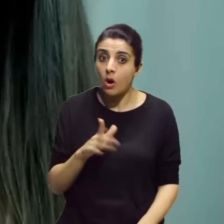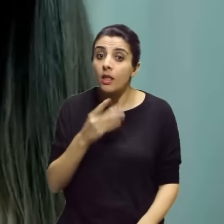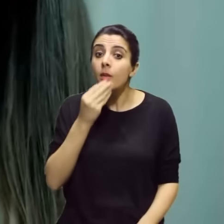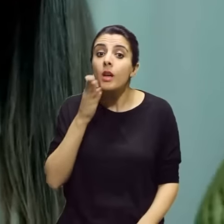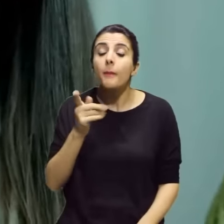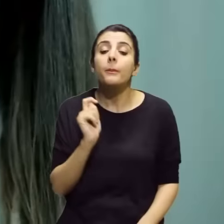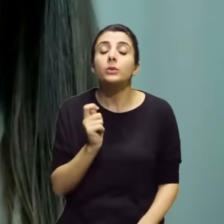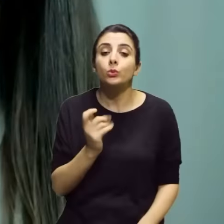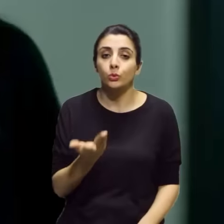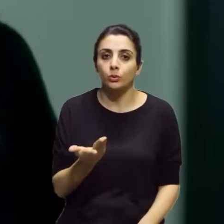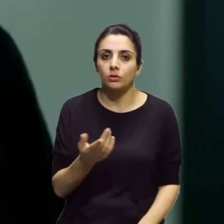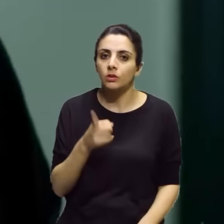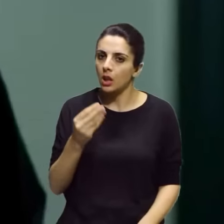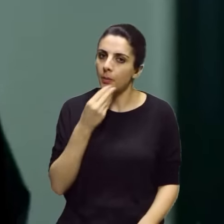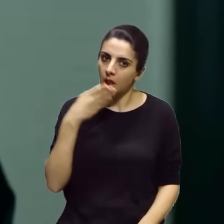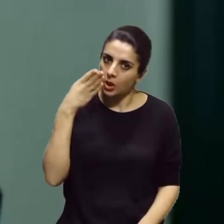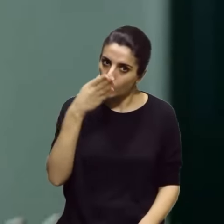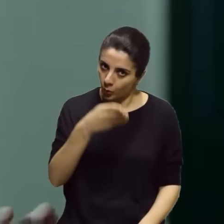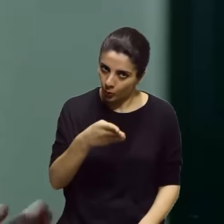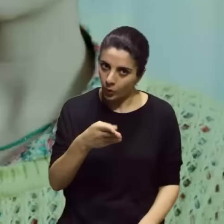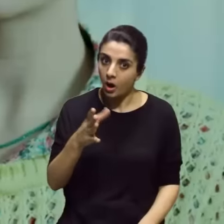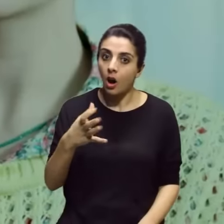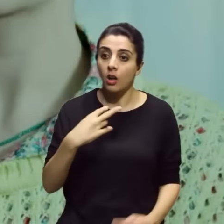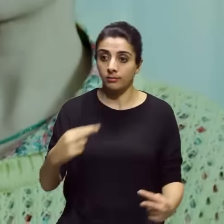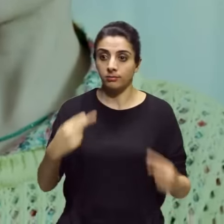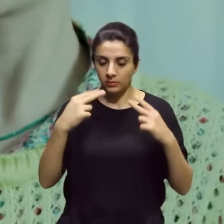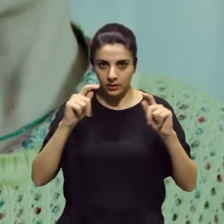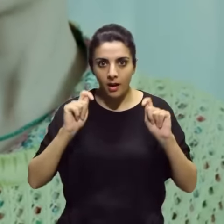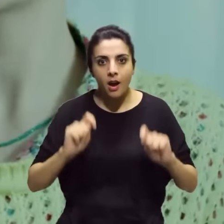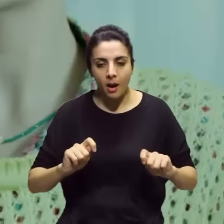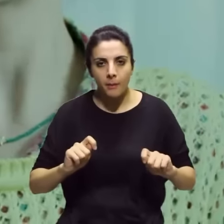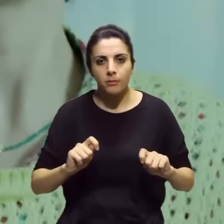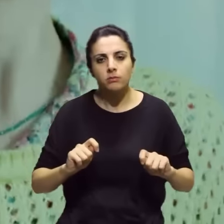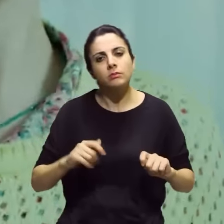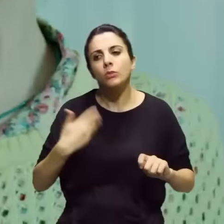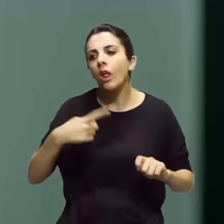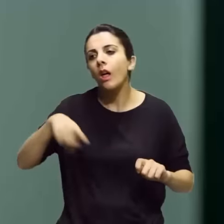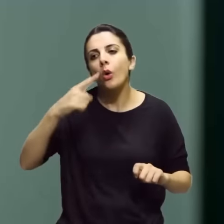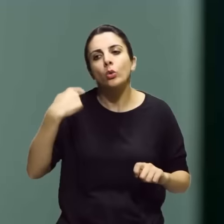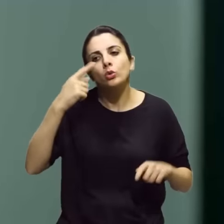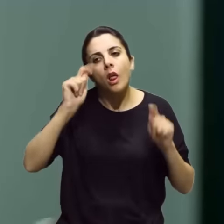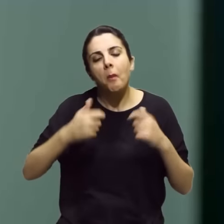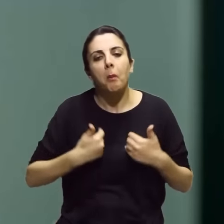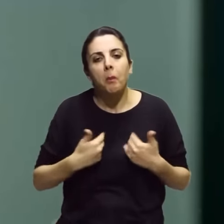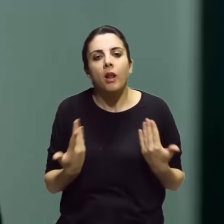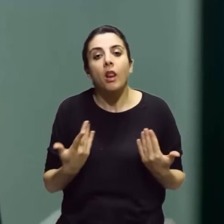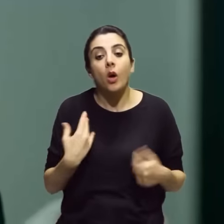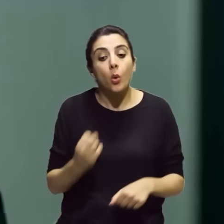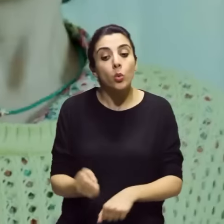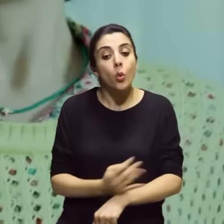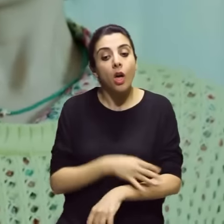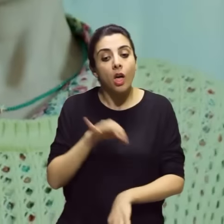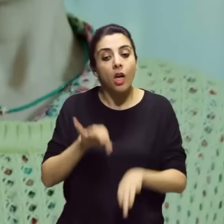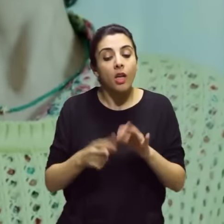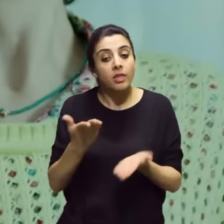yemeğe gideceksin. Parmaklarını sallıyor. Sen o yemeğe gideceksin. Kendini göstereceksin. Gerisini onlar düşünsün ya. Bir duygularını